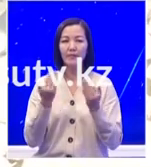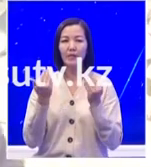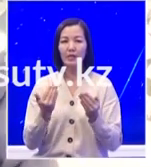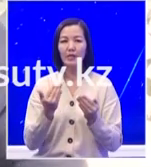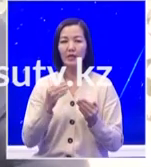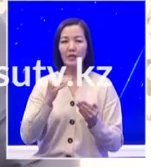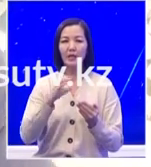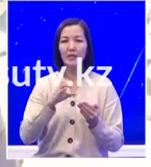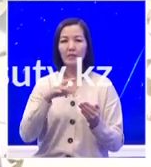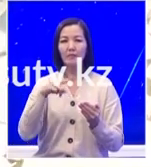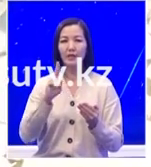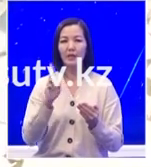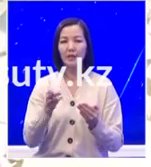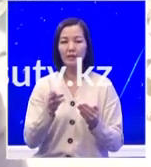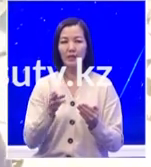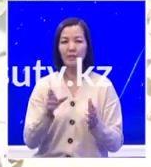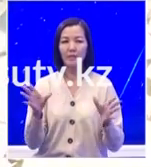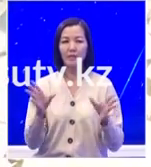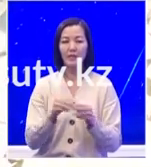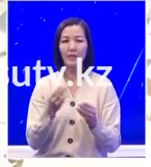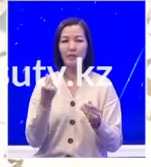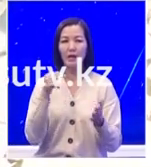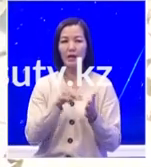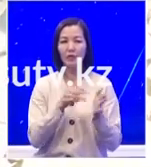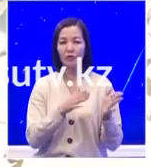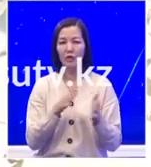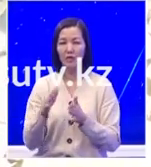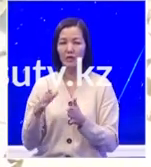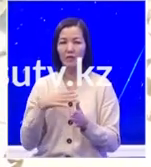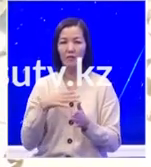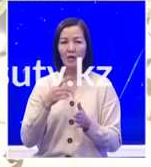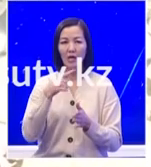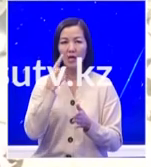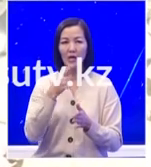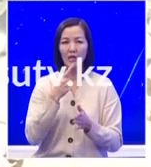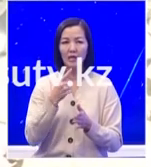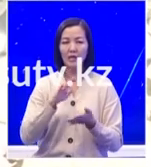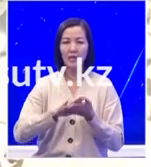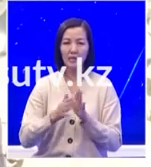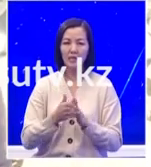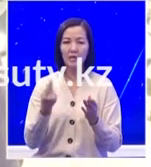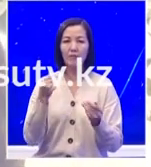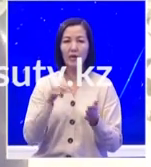СПК мен бағаны тұрақтандырып, сол айтылған келісілген бағамен